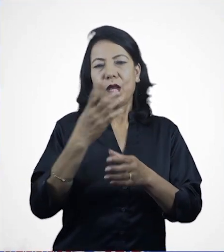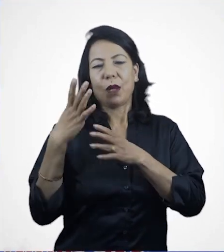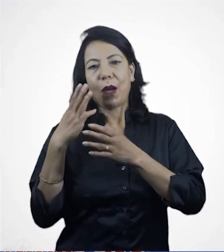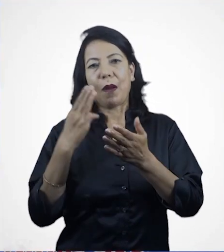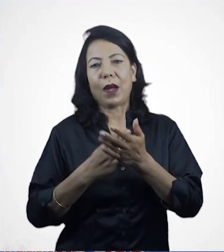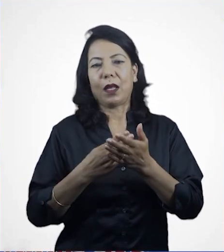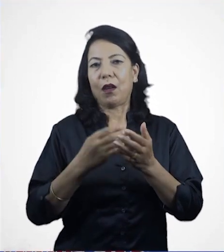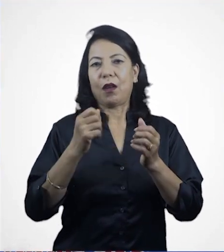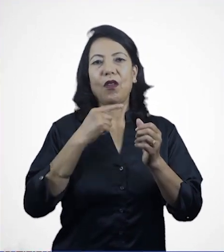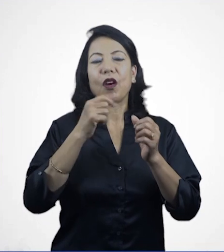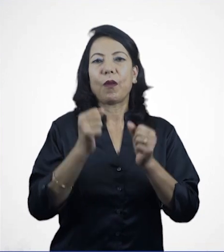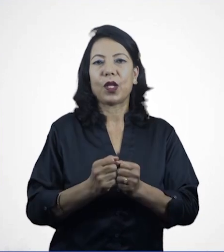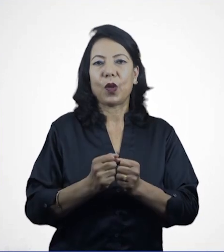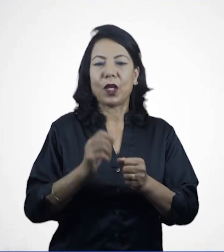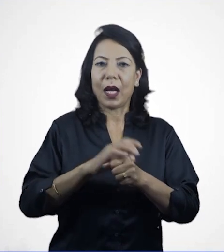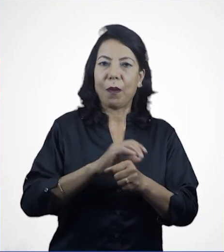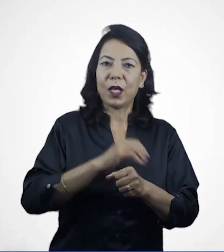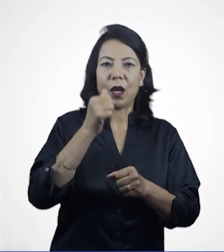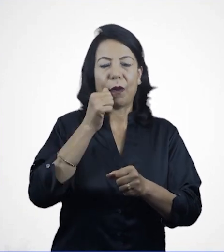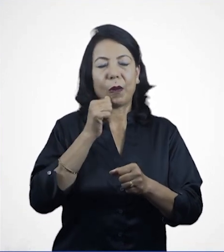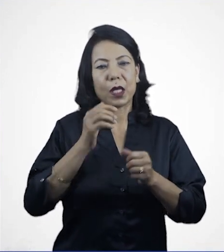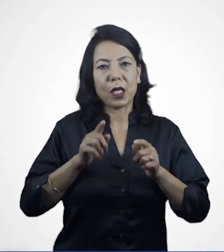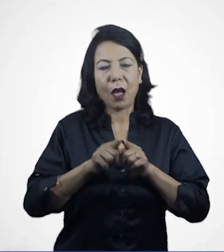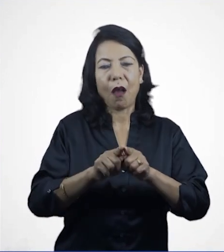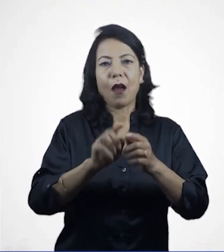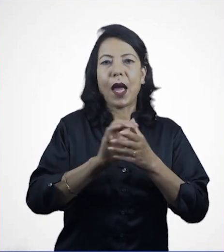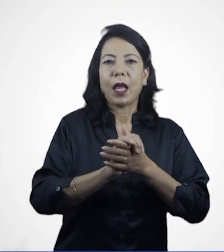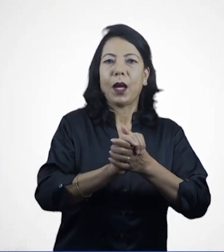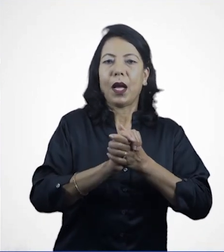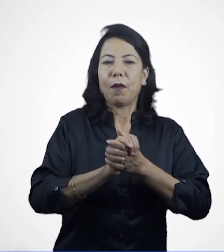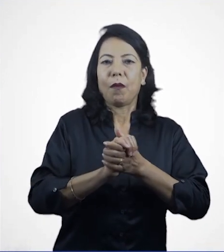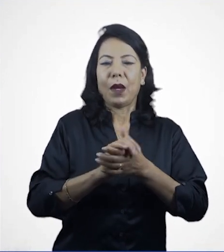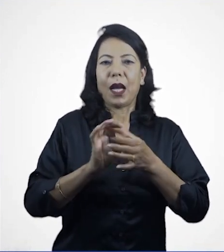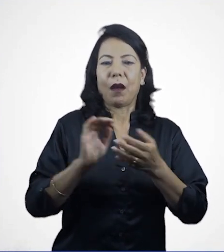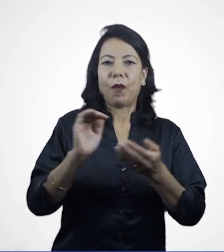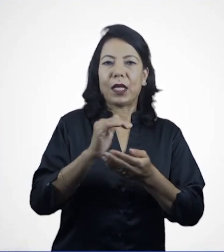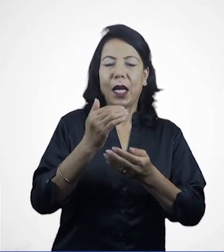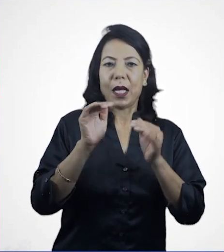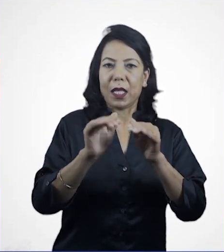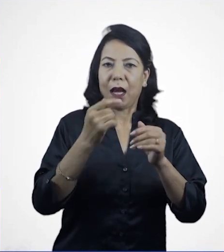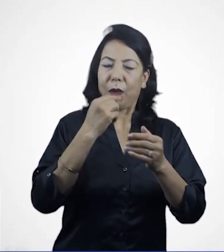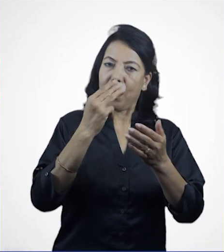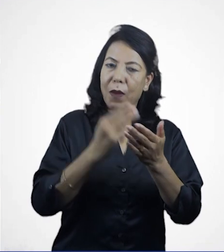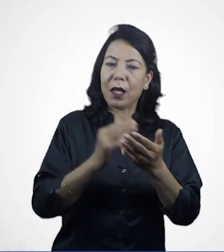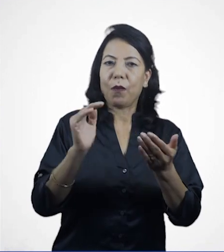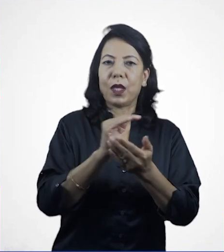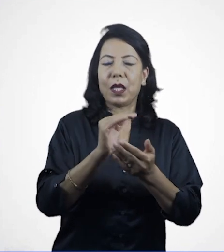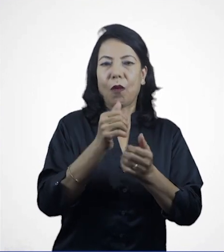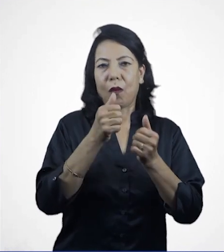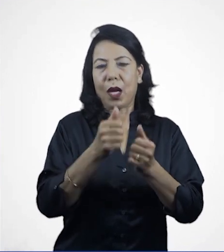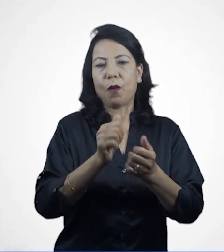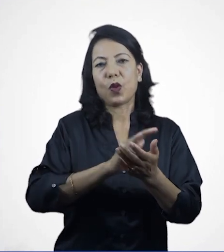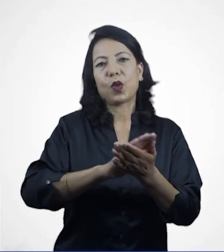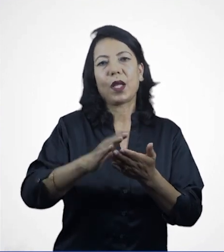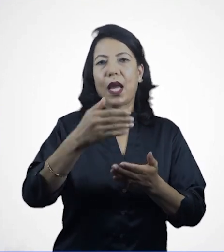आमी न गरूँँ, थेरापिस्ट अभिवावग चाहिए, पारलली हाथ मा हाथ मिलाए, बचा लाइ चाहिए, मात्रे बचा को चाहिए, राम्ररी